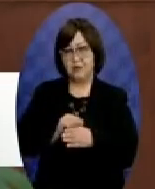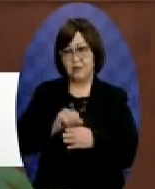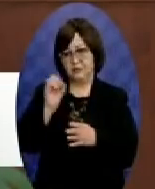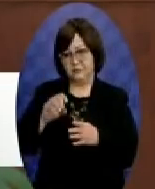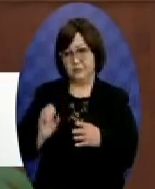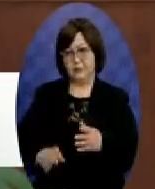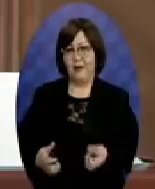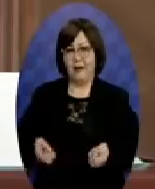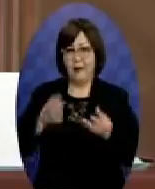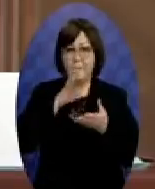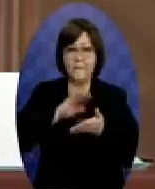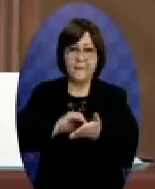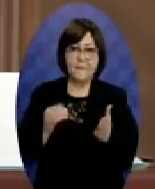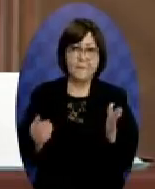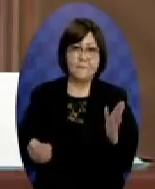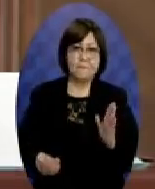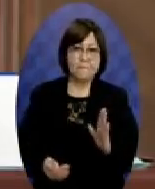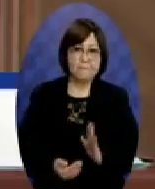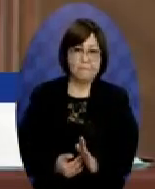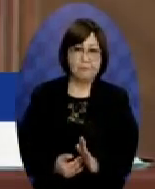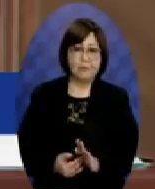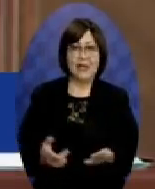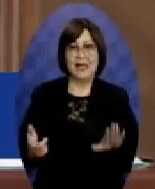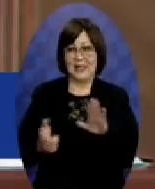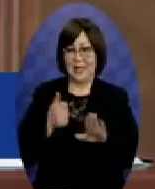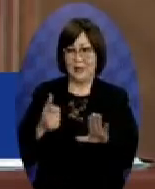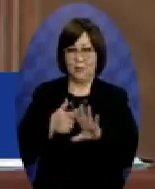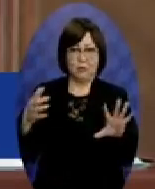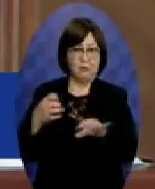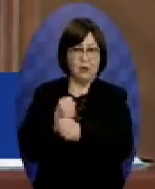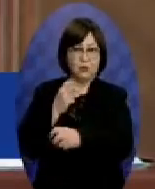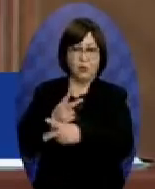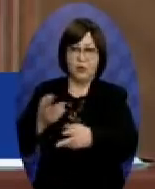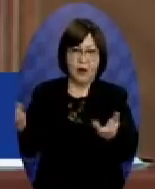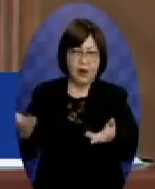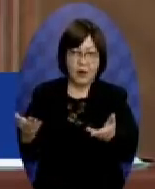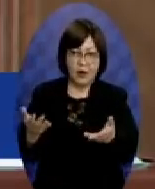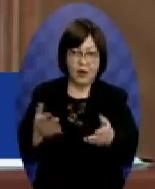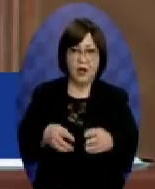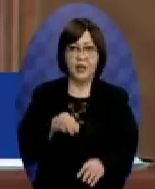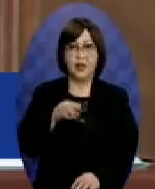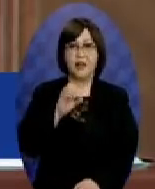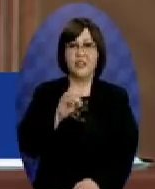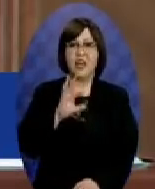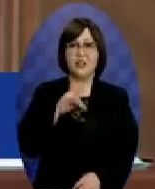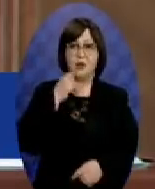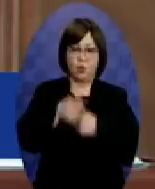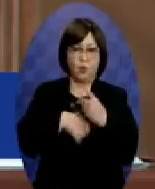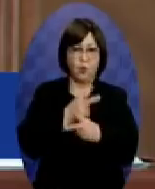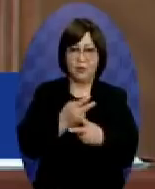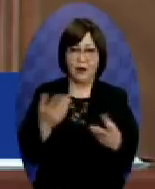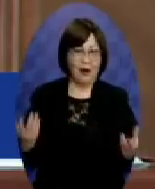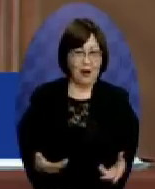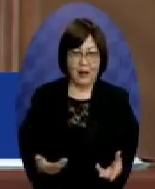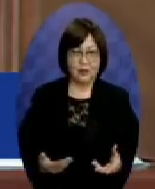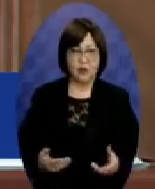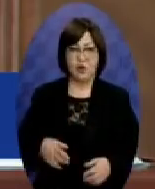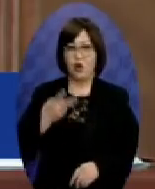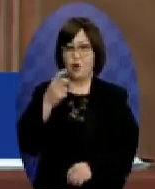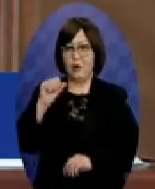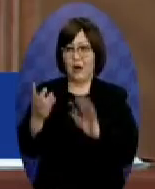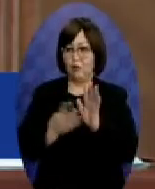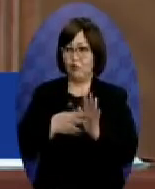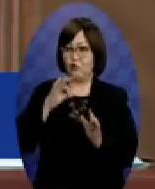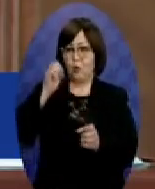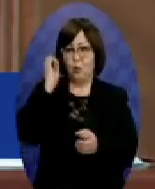байна. Татварын багцуул хаачв, тендерийн үйл хаачв, одоо энэ жилийн худалдан авалт эхэллээ. Тэсээр л тендерийн